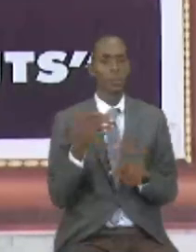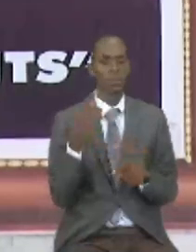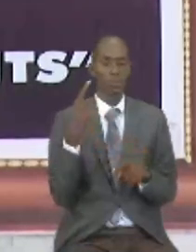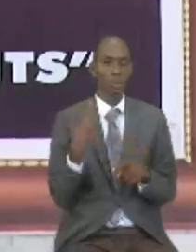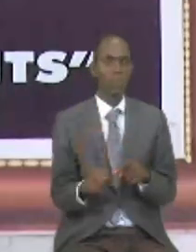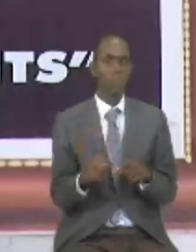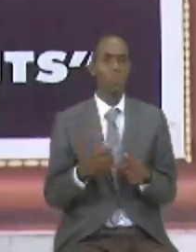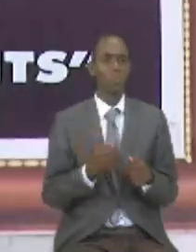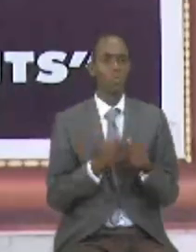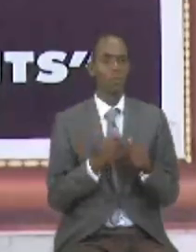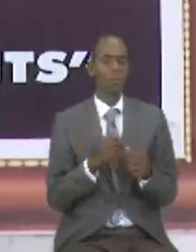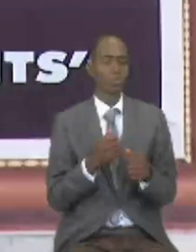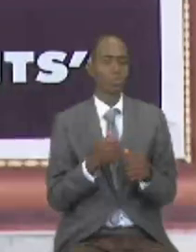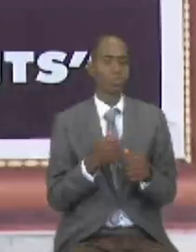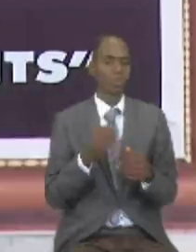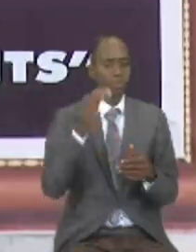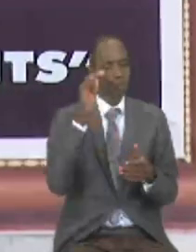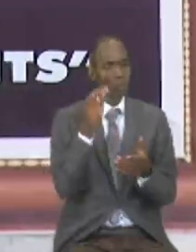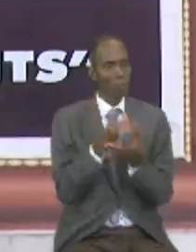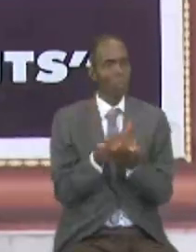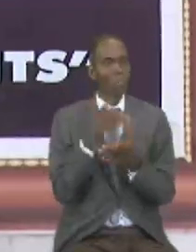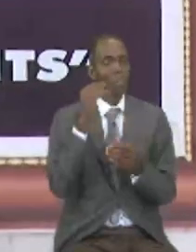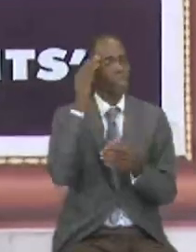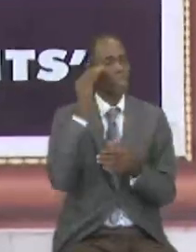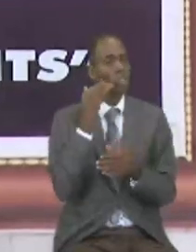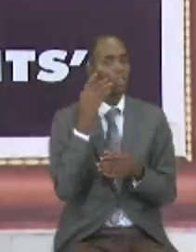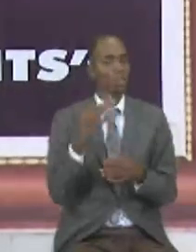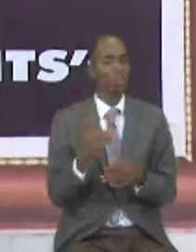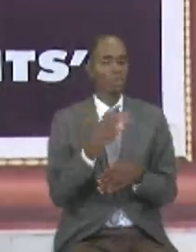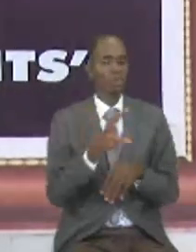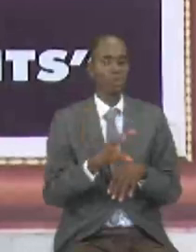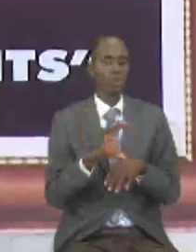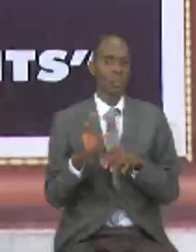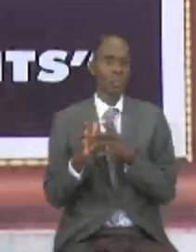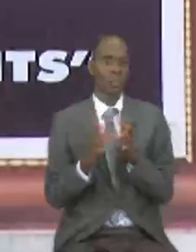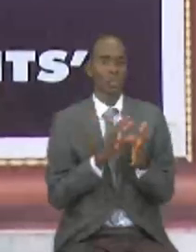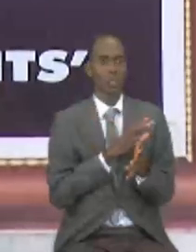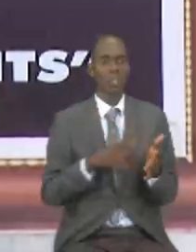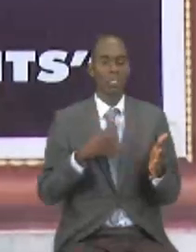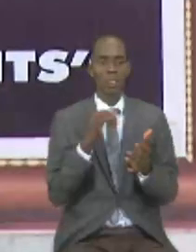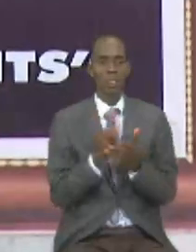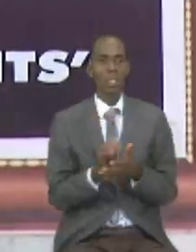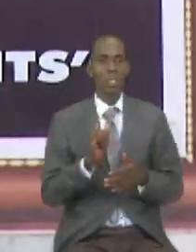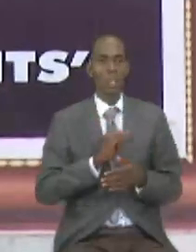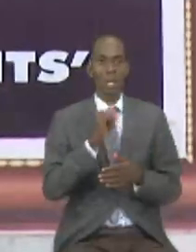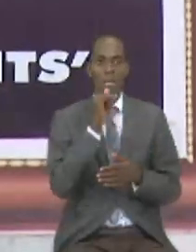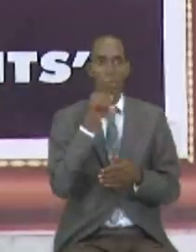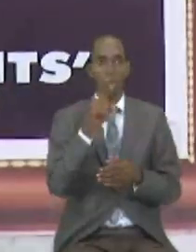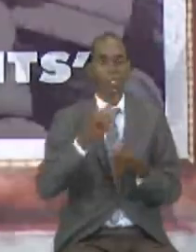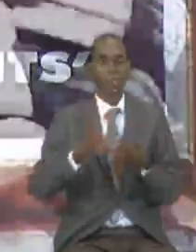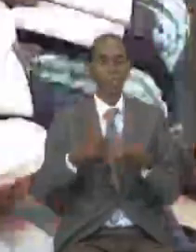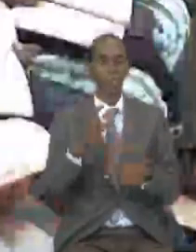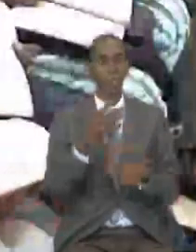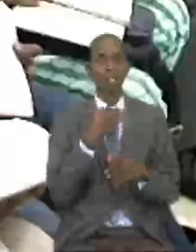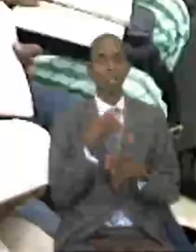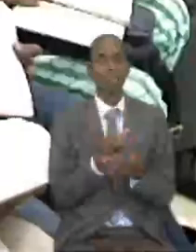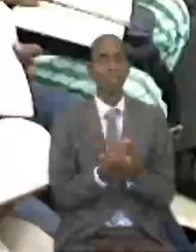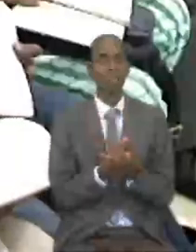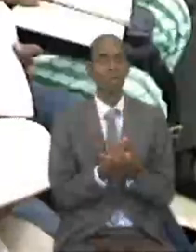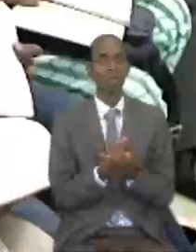l'ami de l'époux, l'ami de Jésus, le chef de l'Église. Il dit que je suis ami. Regardez son attitude. Ce sera